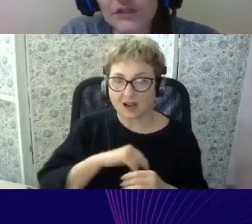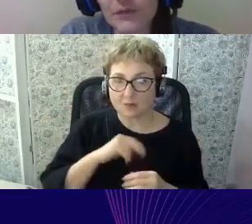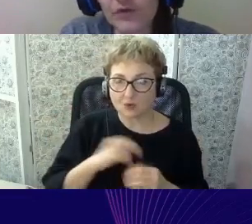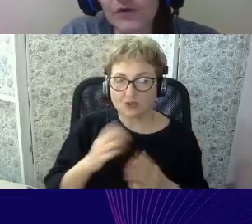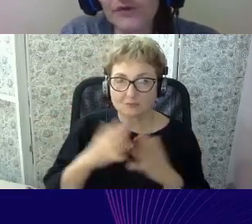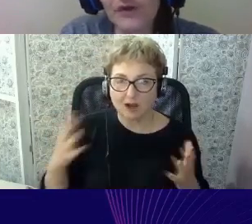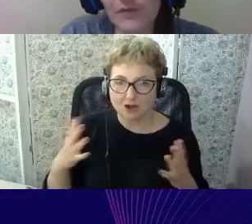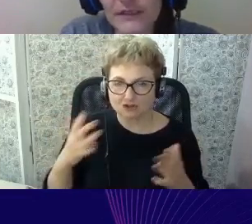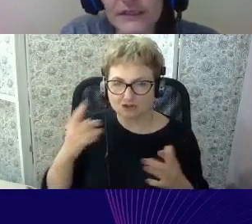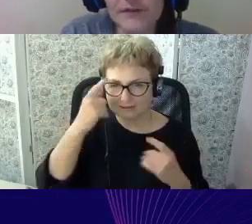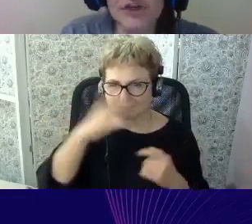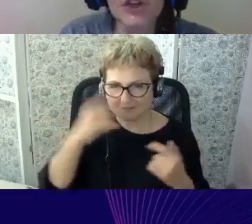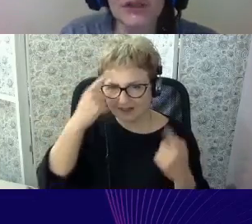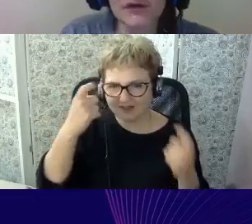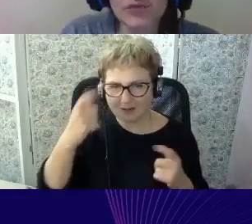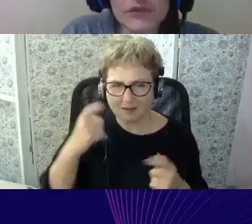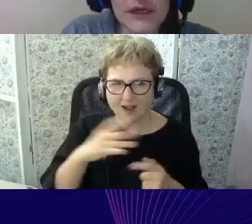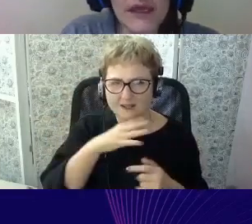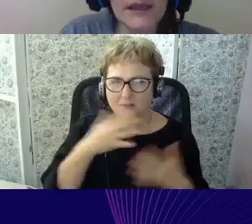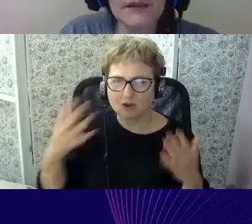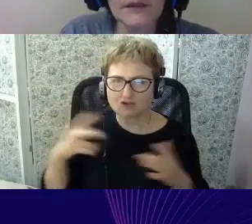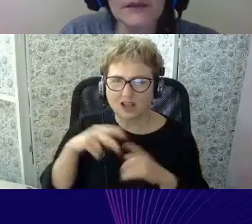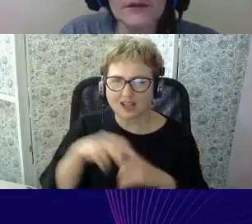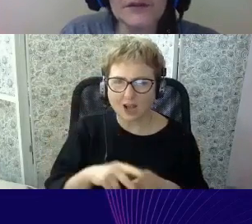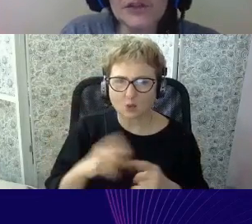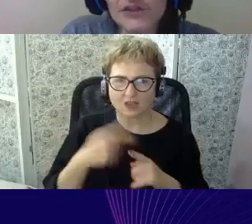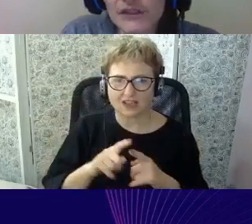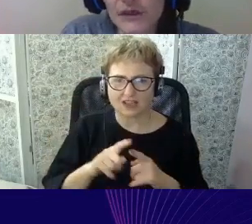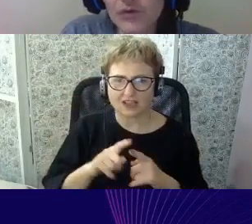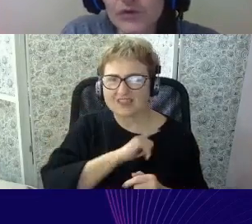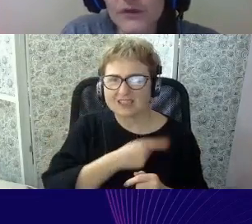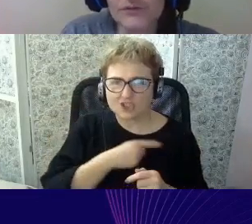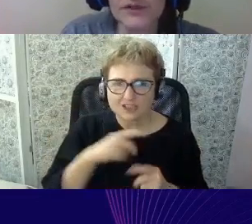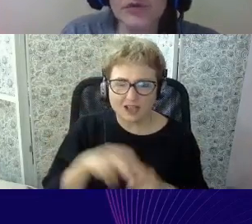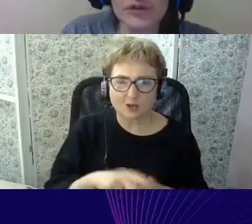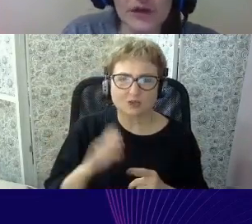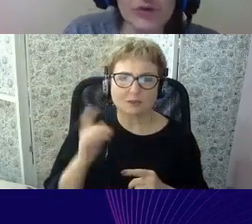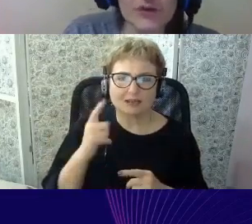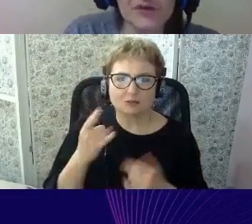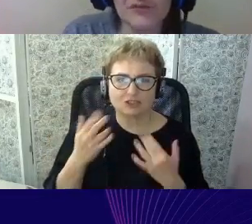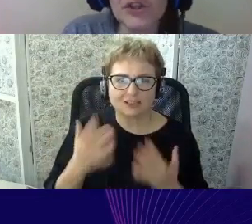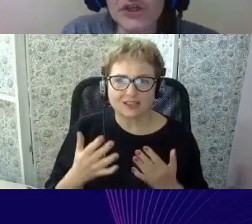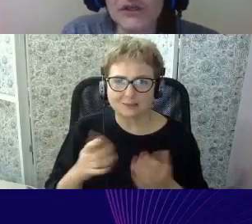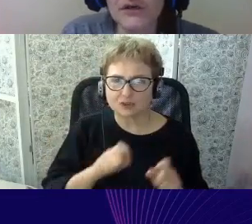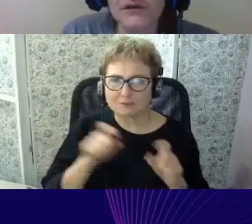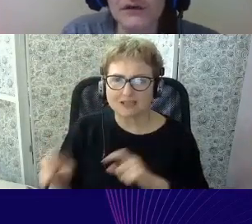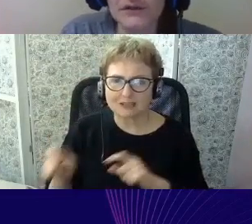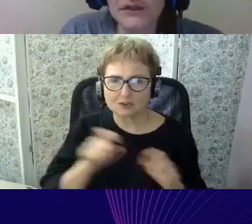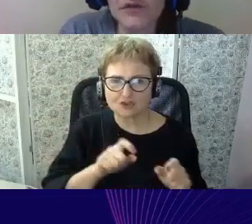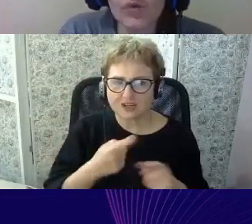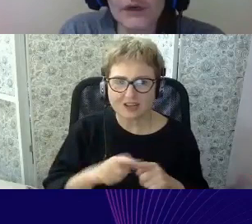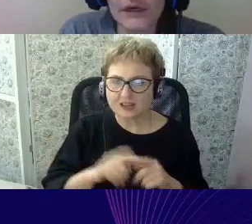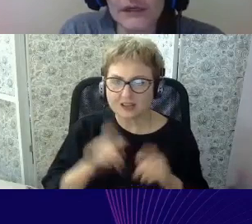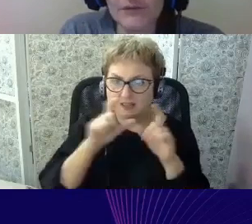с большим потоком информации, это большая нагрузка, это и физическая нагрузка, потому что требуется перемещение,